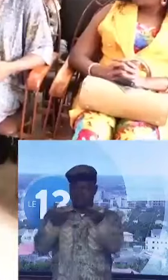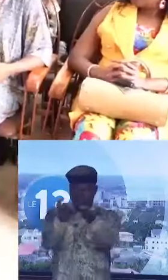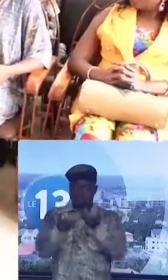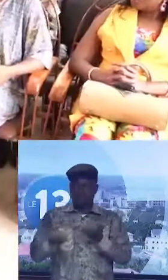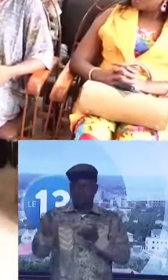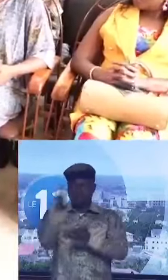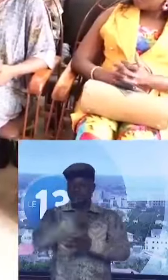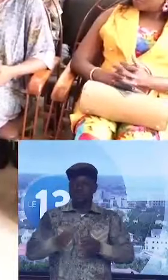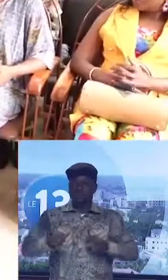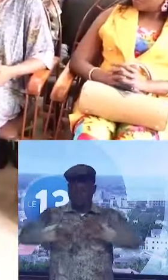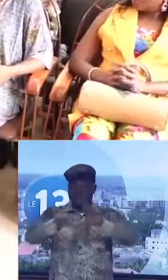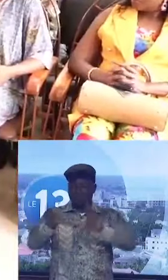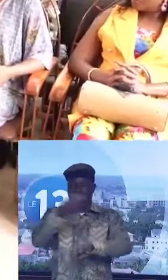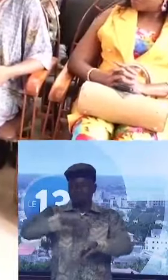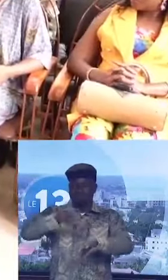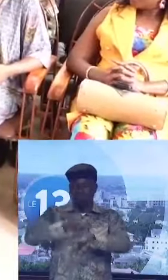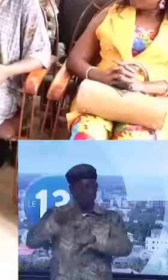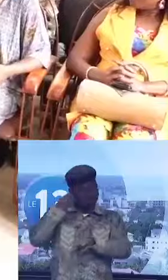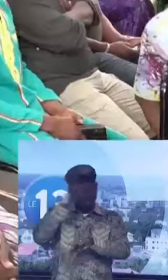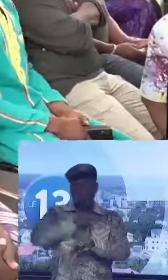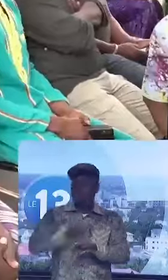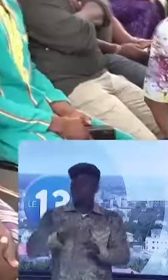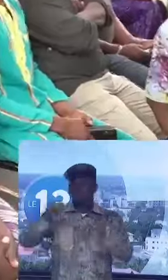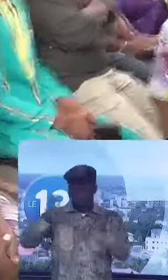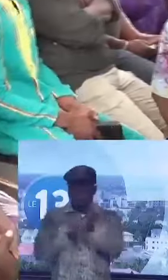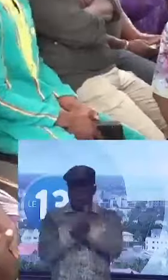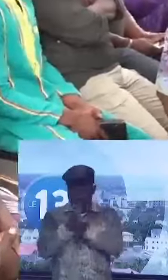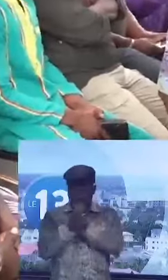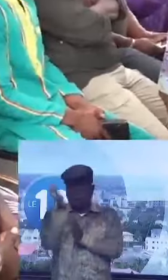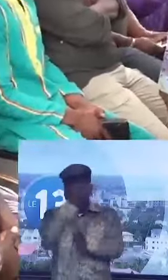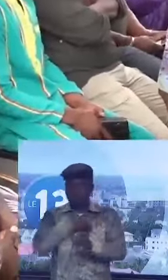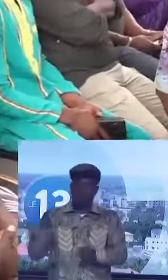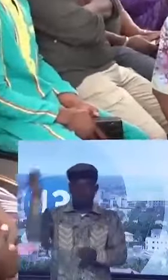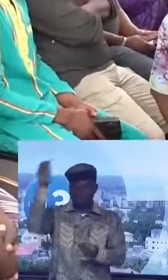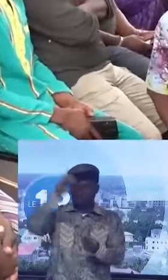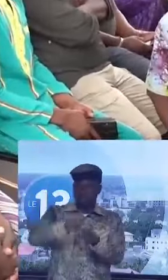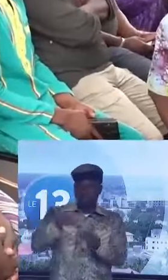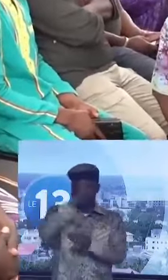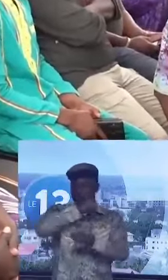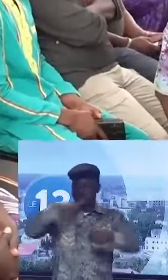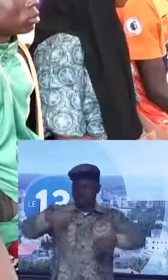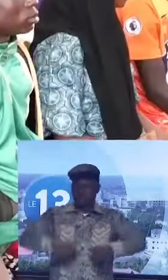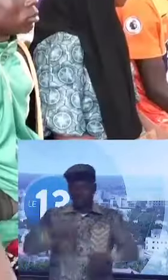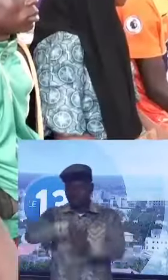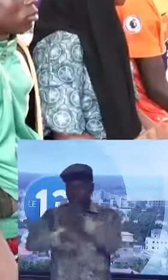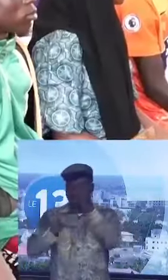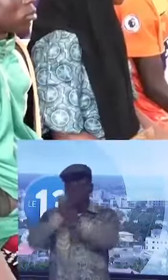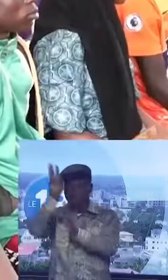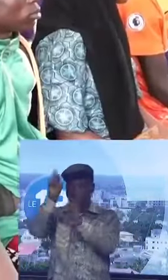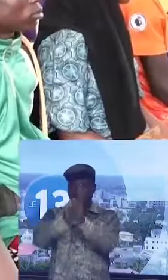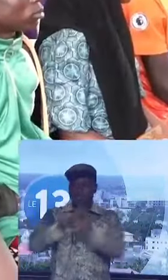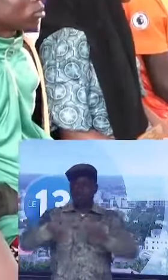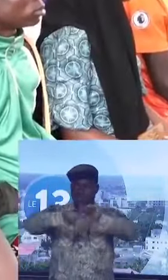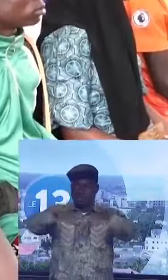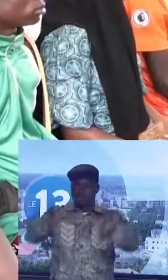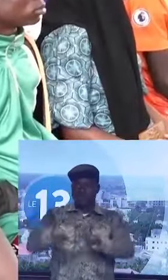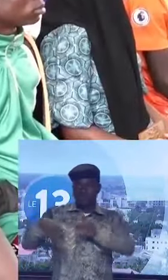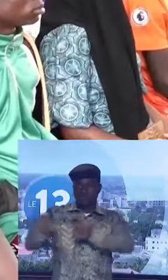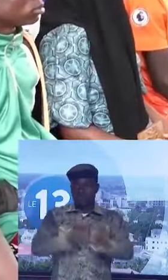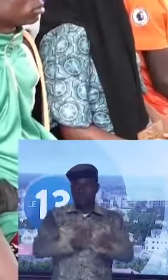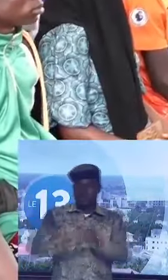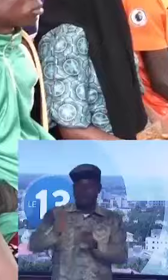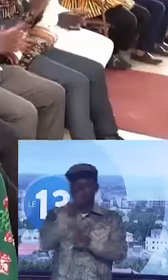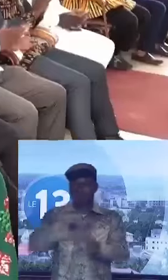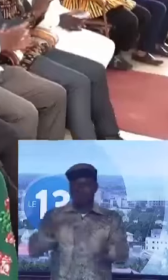pour susciter plus d'implication de cette frange aux différentes initiatives de développement local portées par la commune, notamment